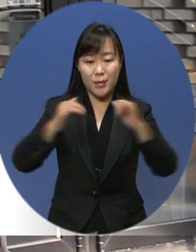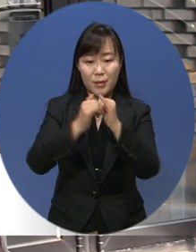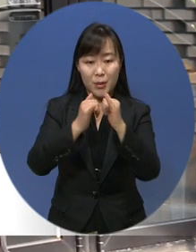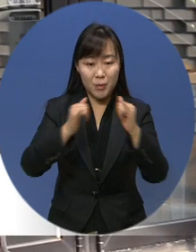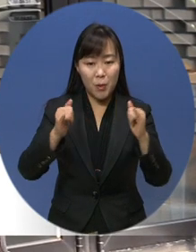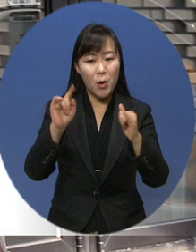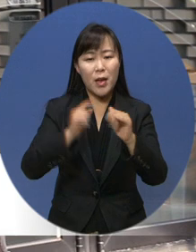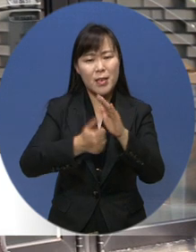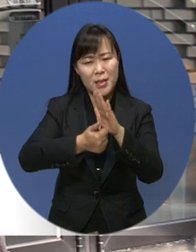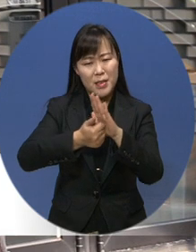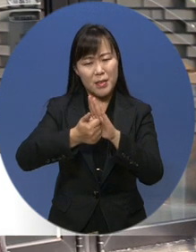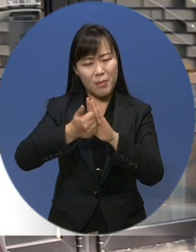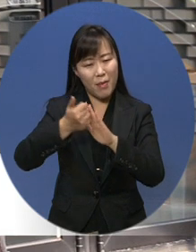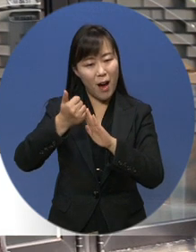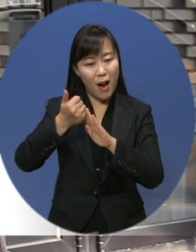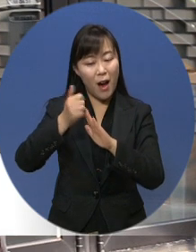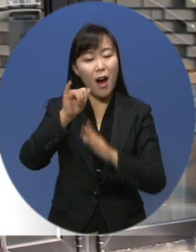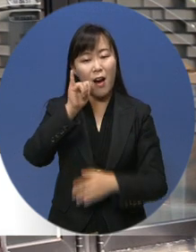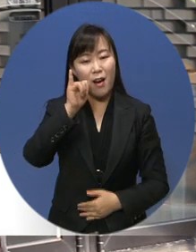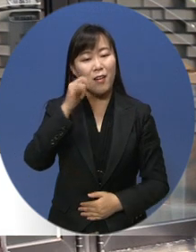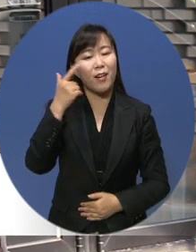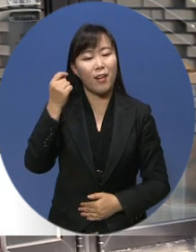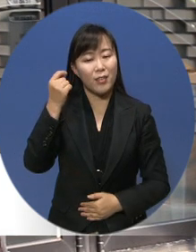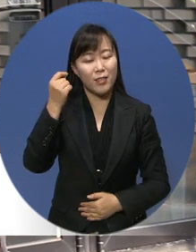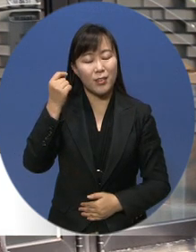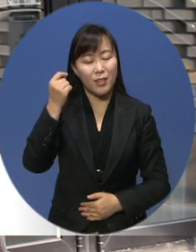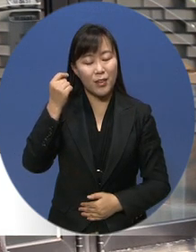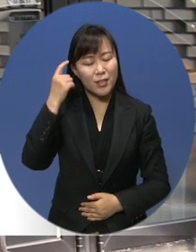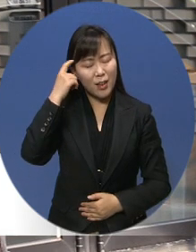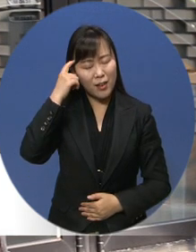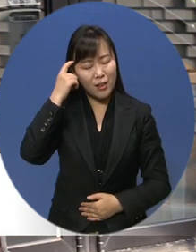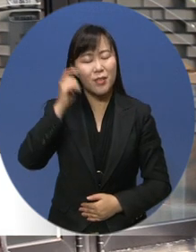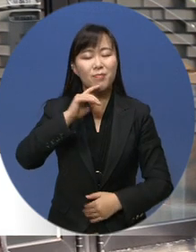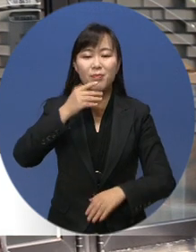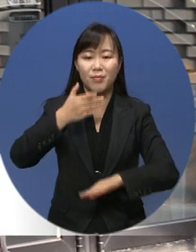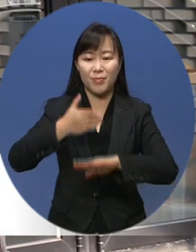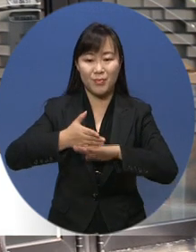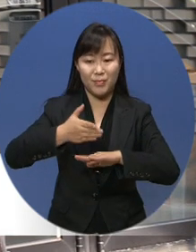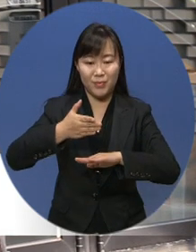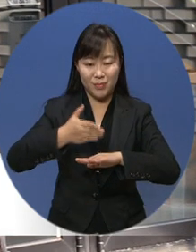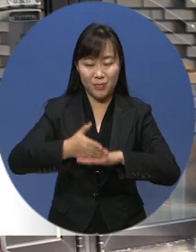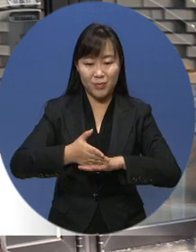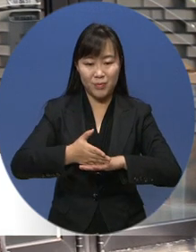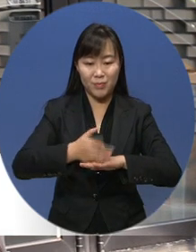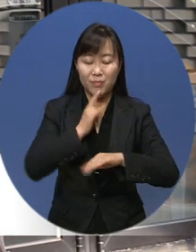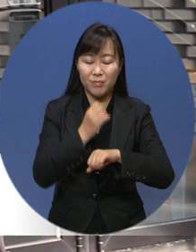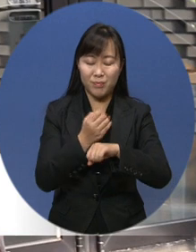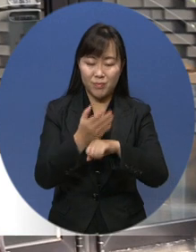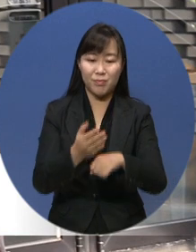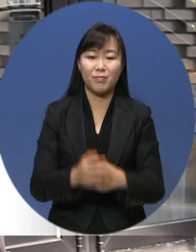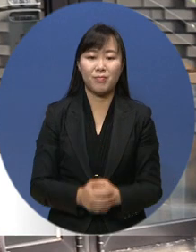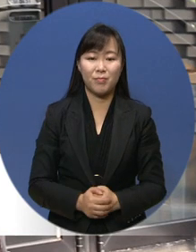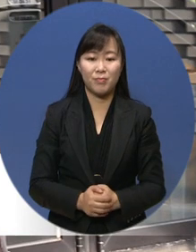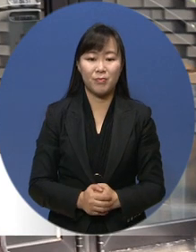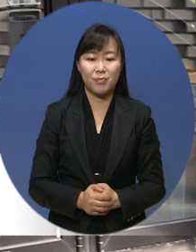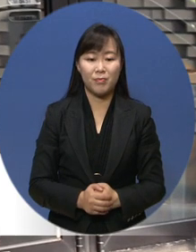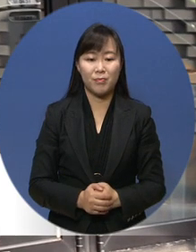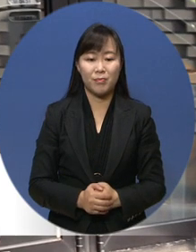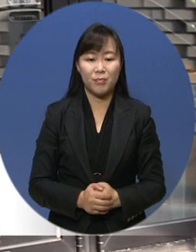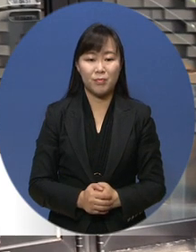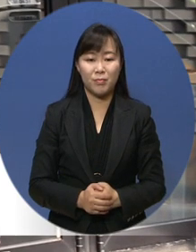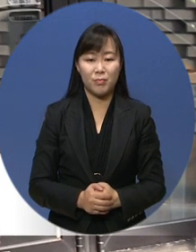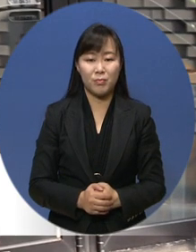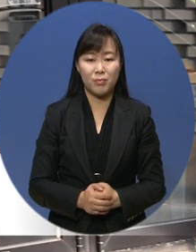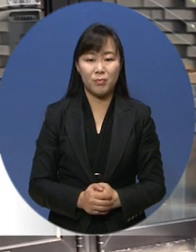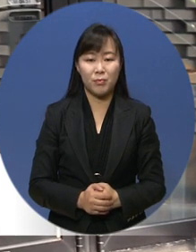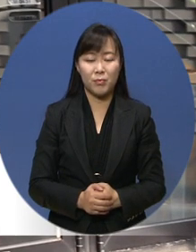뭔가 희망이 생겼다는 거 예 거기에 대해서 이제 고맙다는 말씀을 드리겠습니다 좀